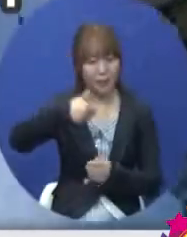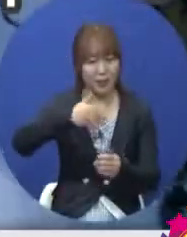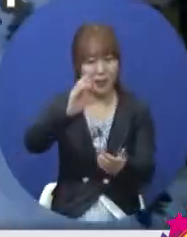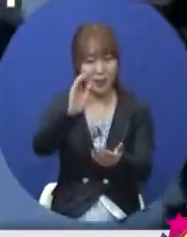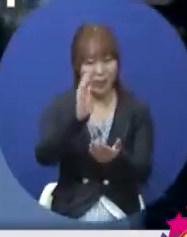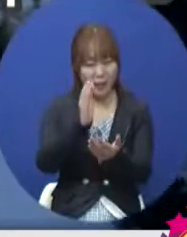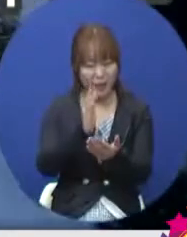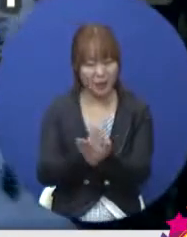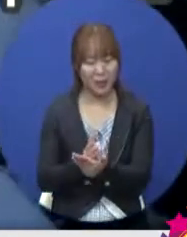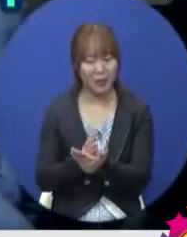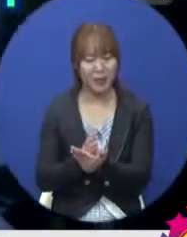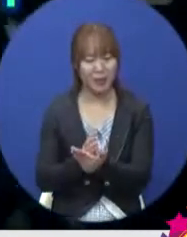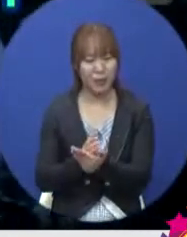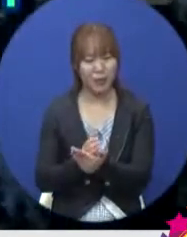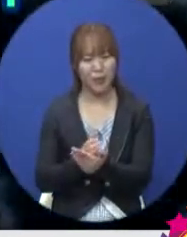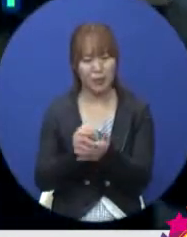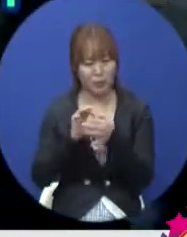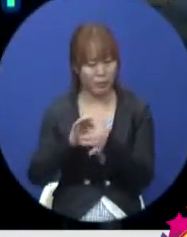마세요.